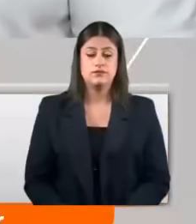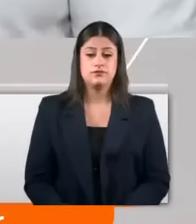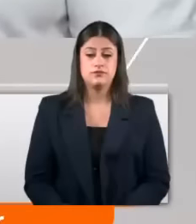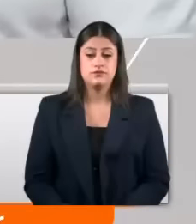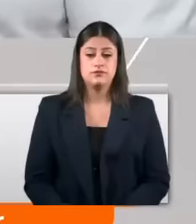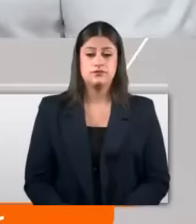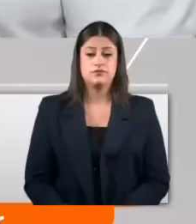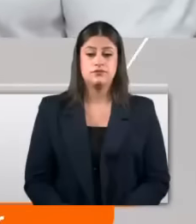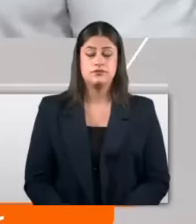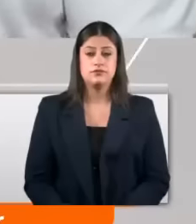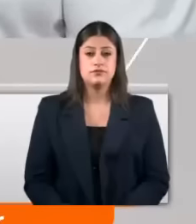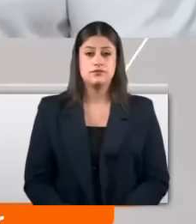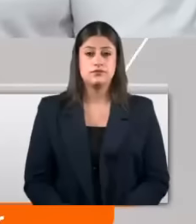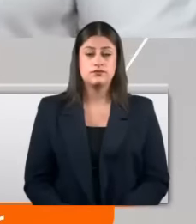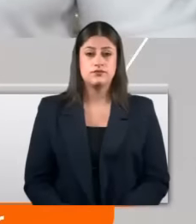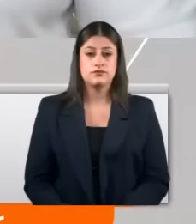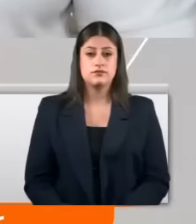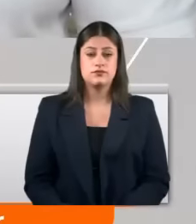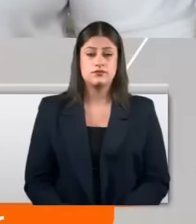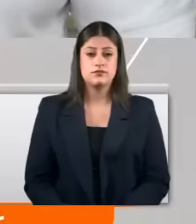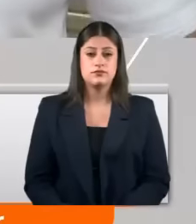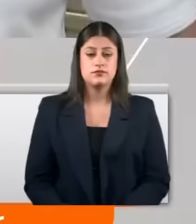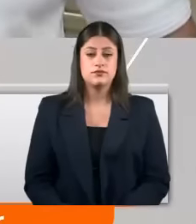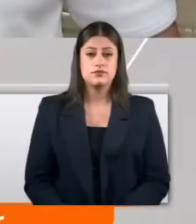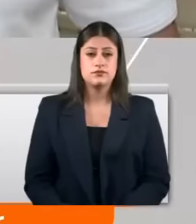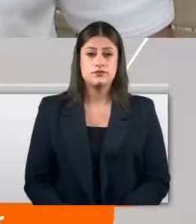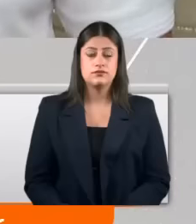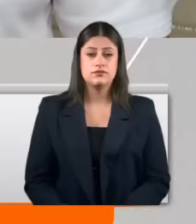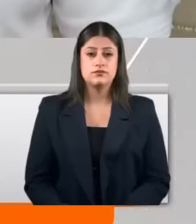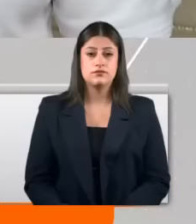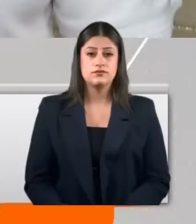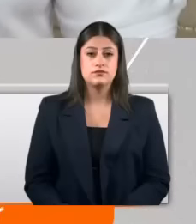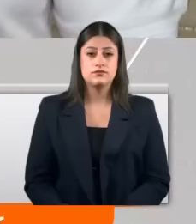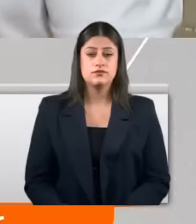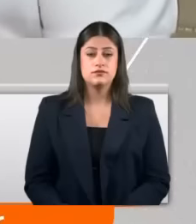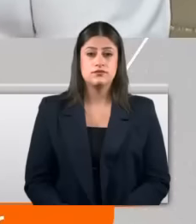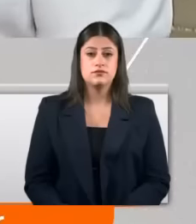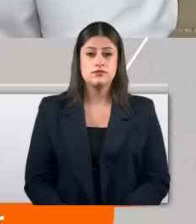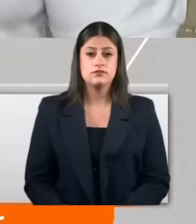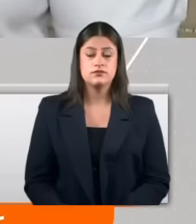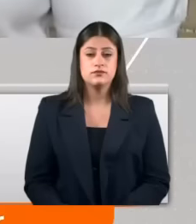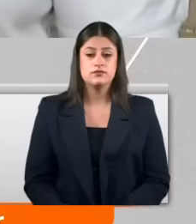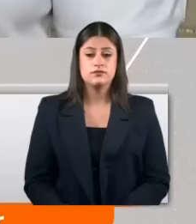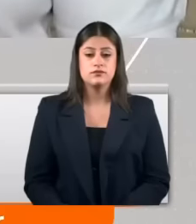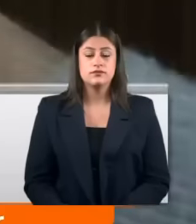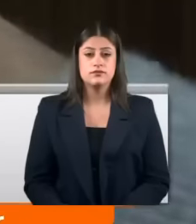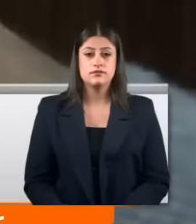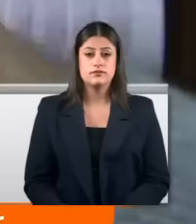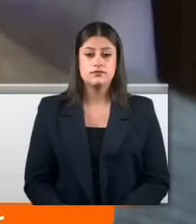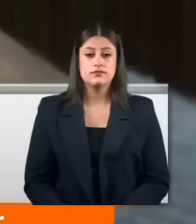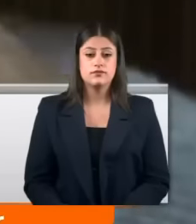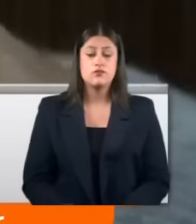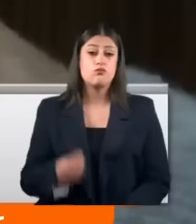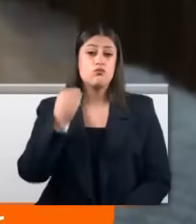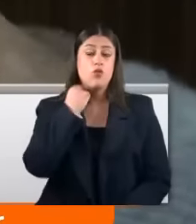ödemiyor kamuya. Kamuya ödemediği için devletimiz İller Bankası üzerinden belediyeye ödediği paralar içinden onlara göndermeden tahsilatı yapacak.